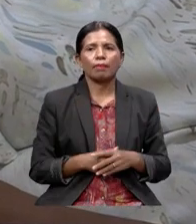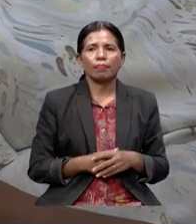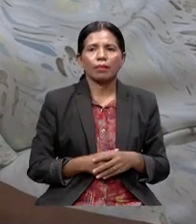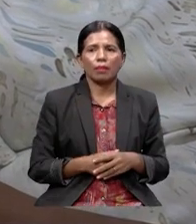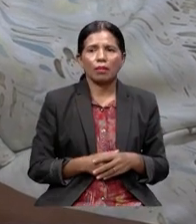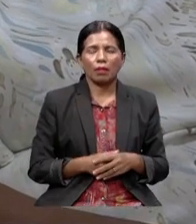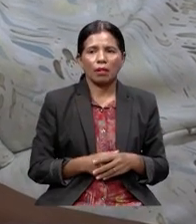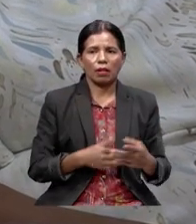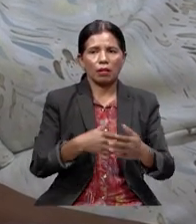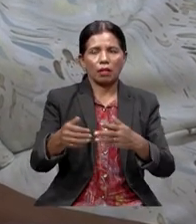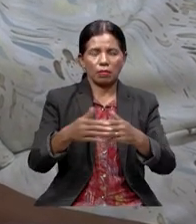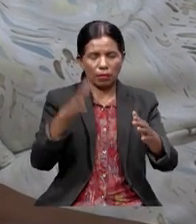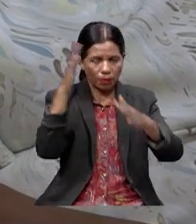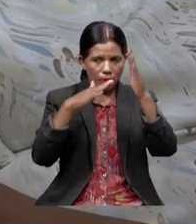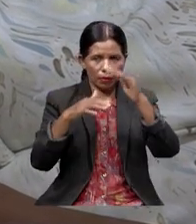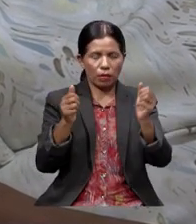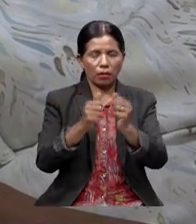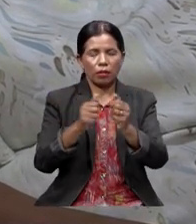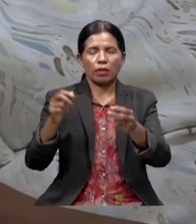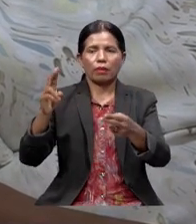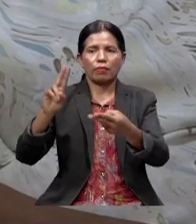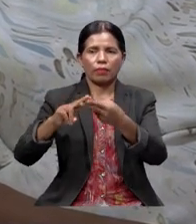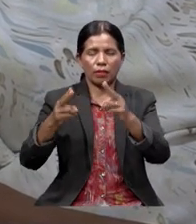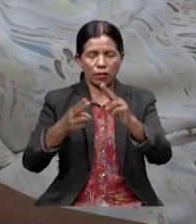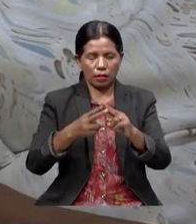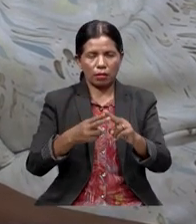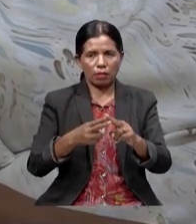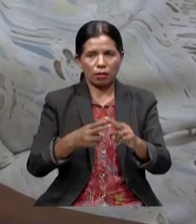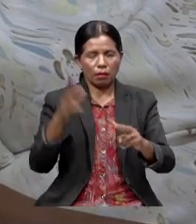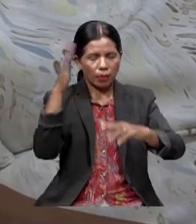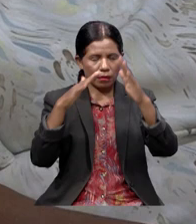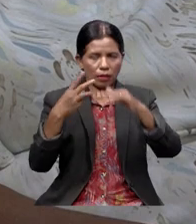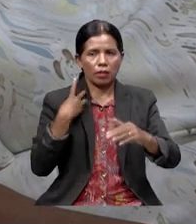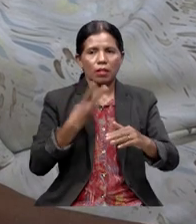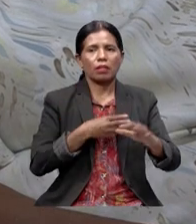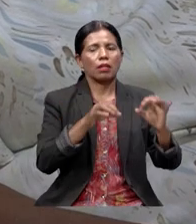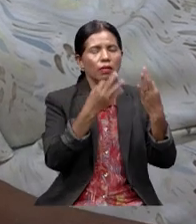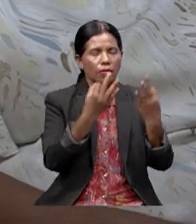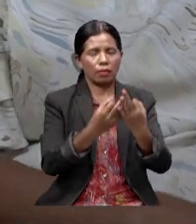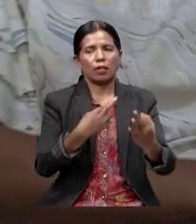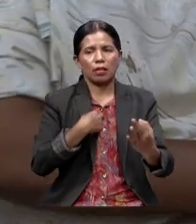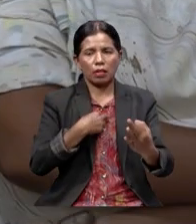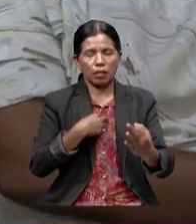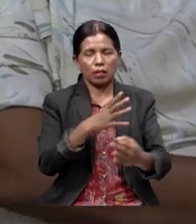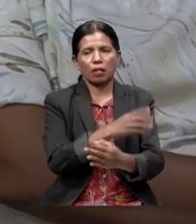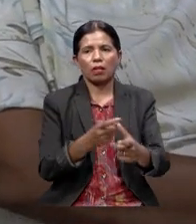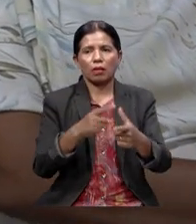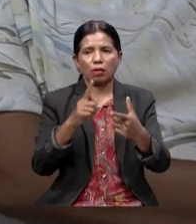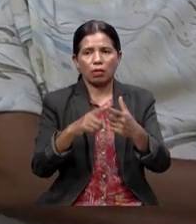Dar rumah, problema ho dizinu, problema ho ita niya familia rasik, baninka,